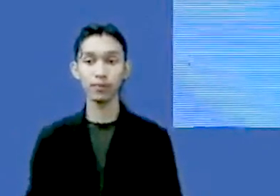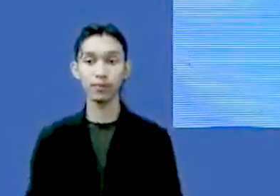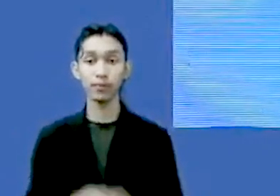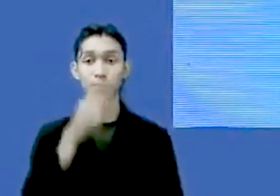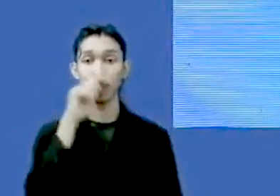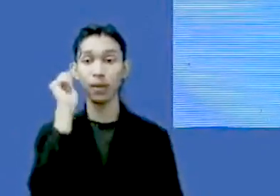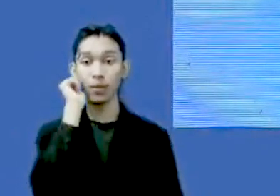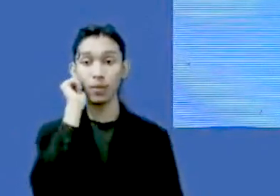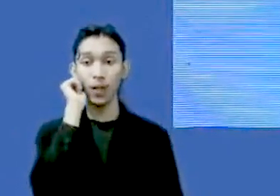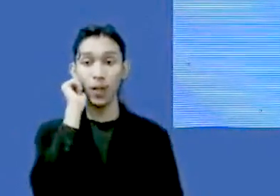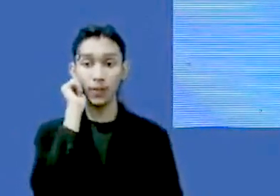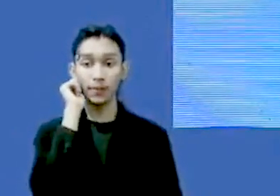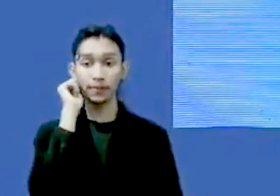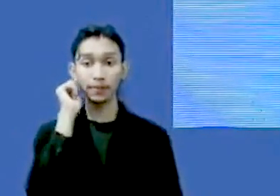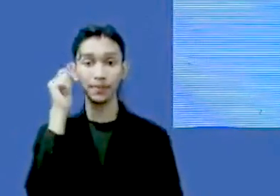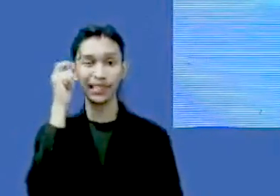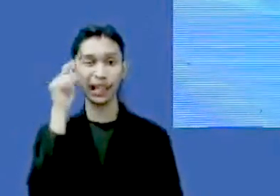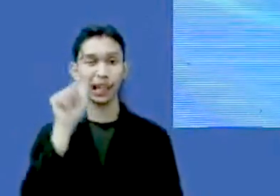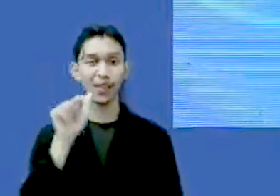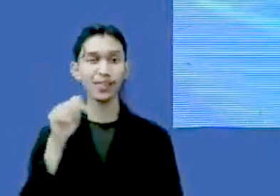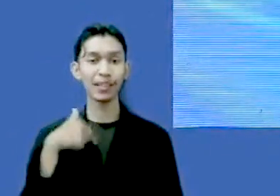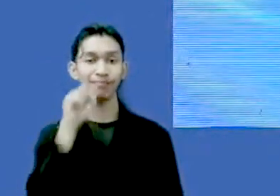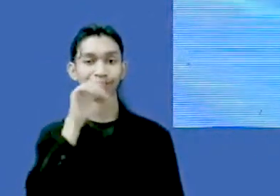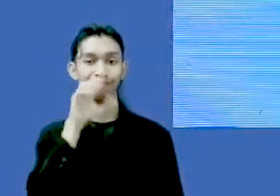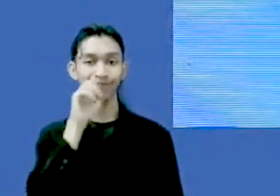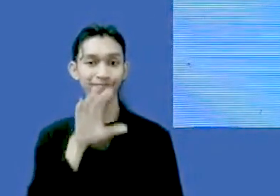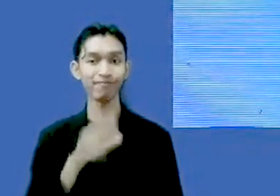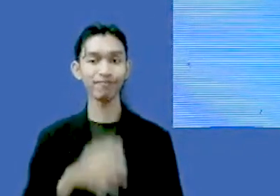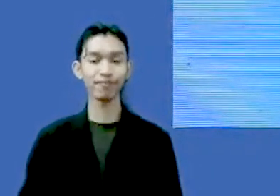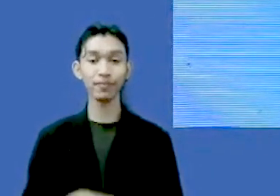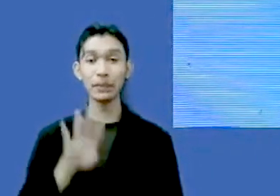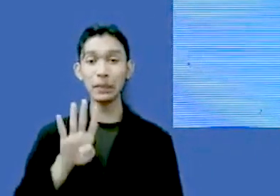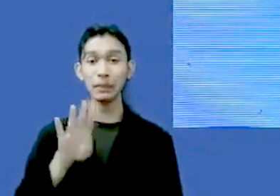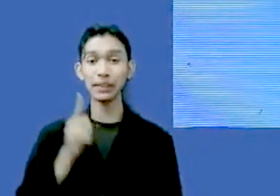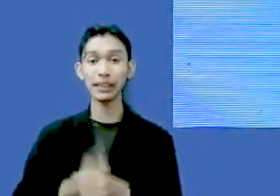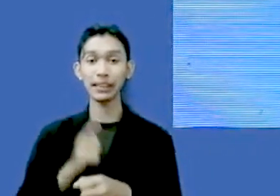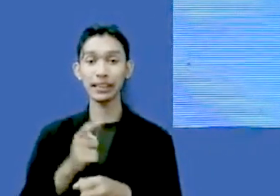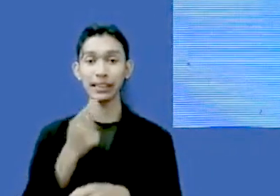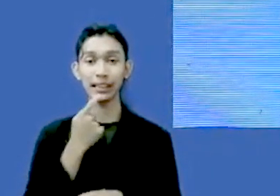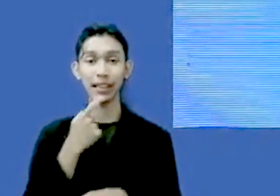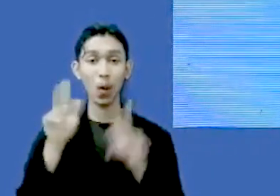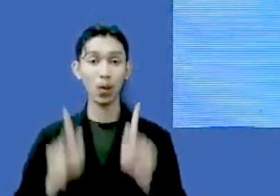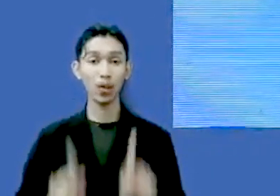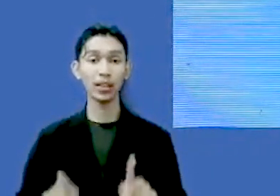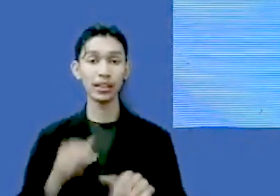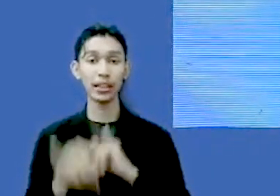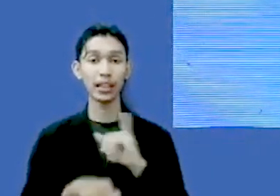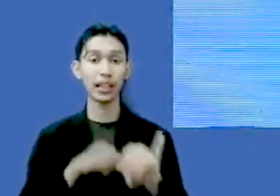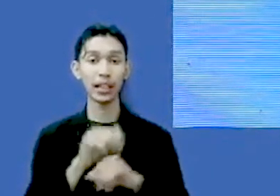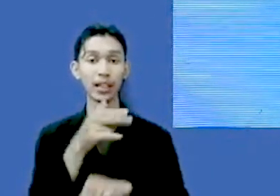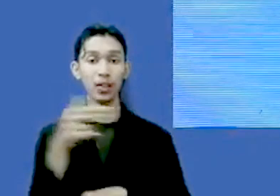ibu Hai kira-kira itu yang bisa saya sampaikan empat poin terkait kondisi internet Indonesia